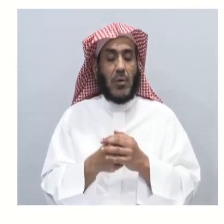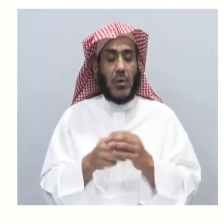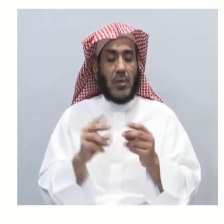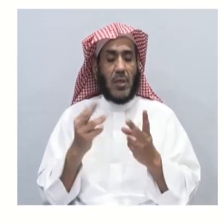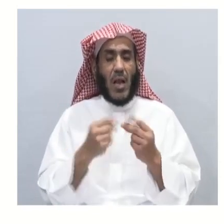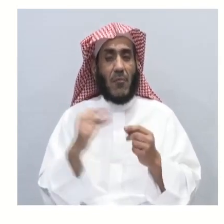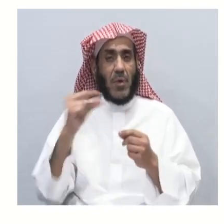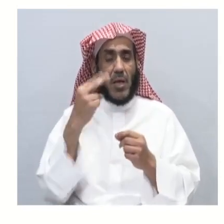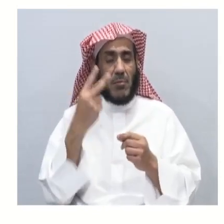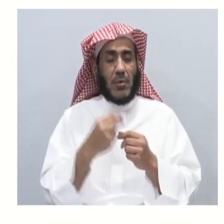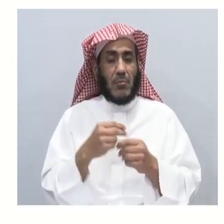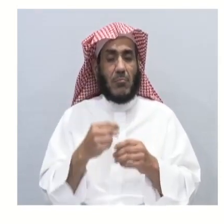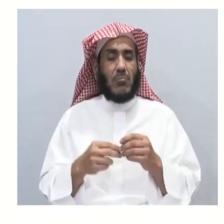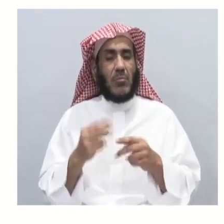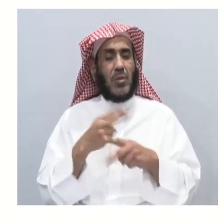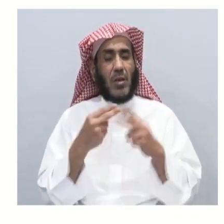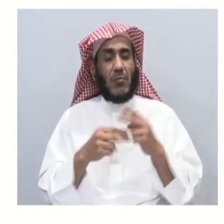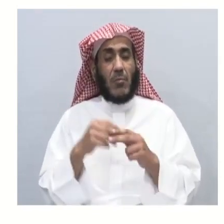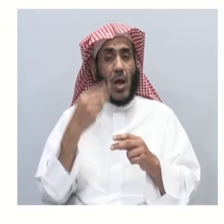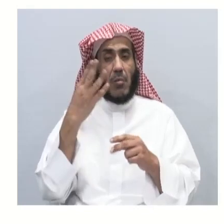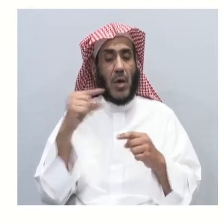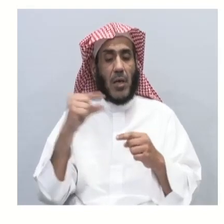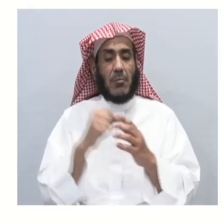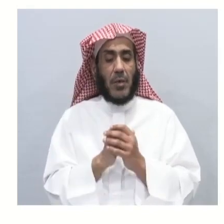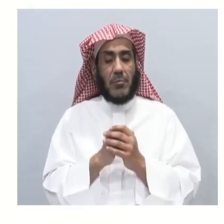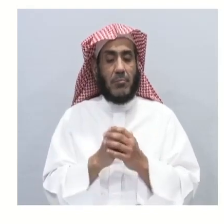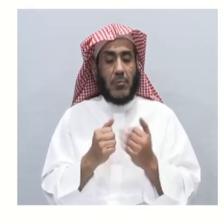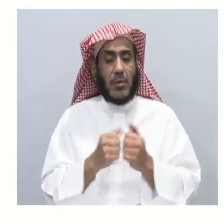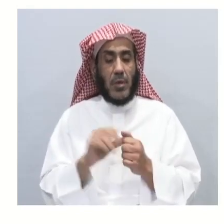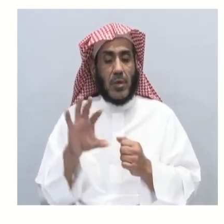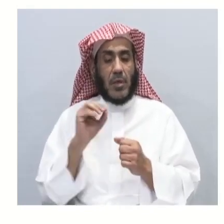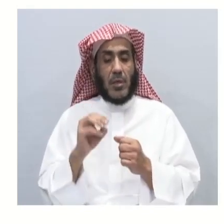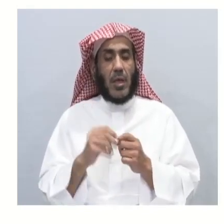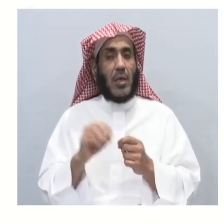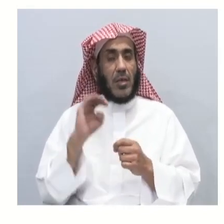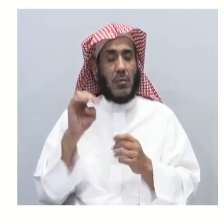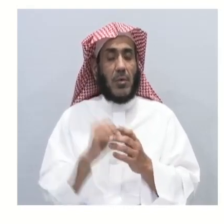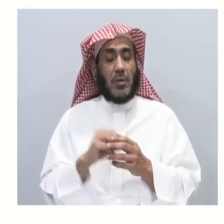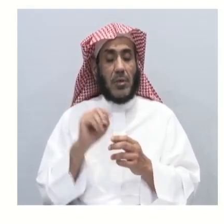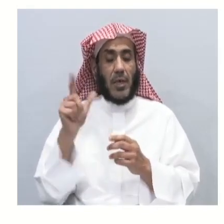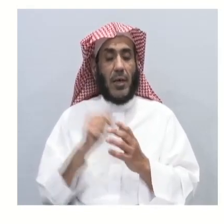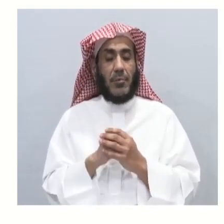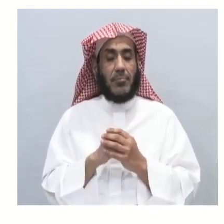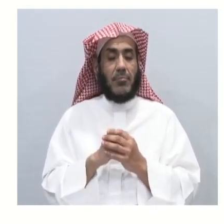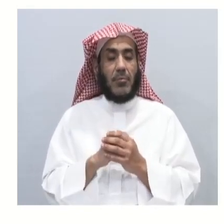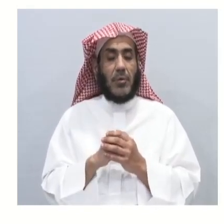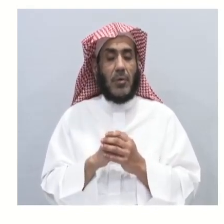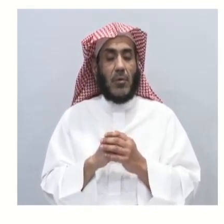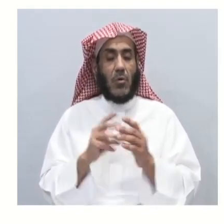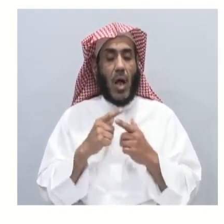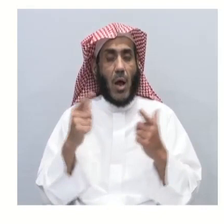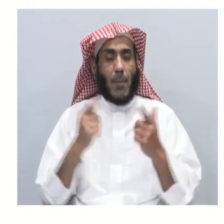من كلمتين، تتألف من 4 كلمات. نختار الإجابات الصحيحة. إذن هنا